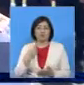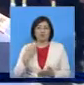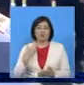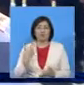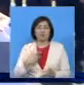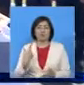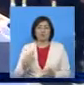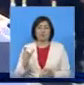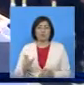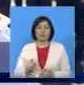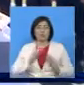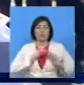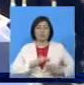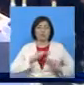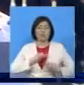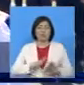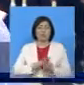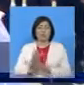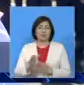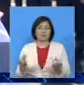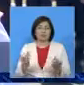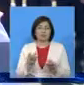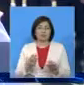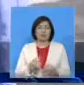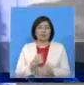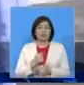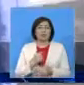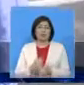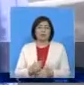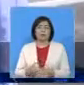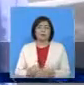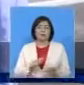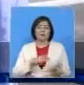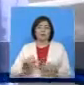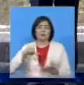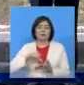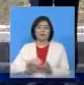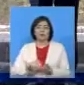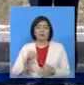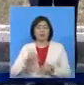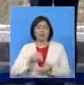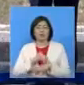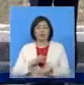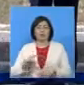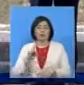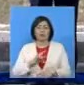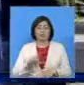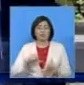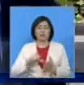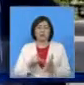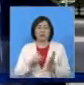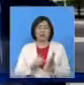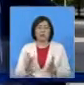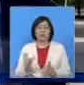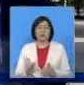131 человек. Департамент полностью оборудован. Имеется нужное оружие, транспорт. В мероприятии приняли участие аким района, члены Совета ветеранов